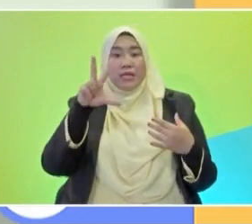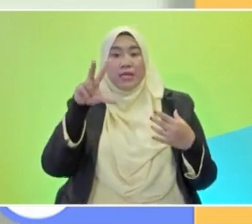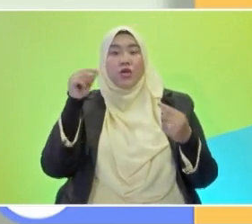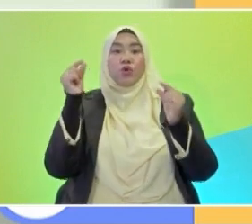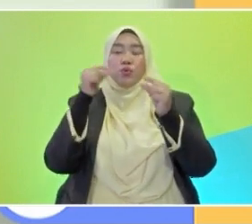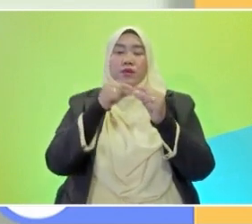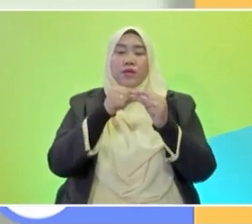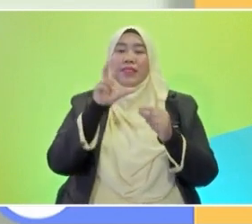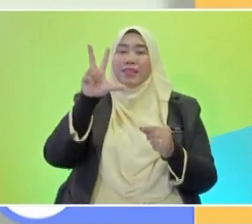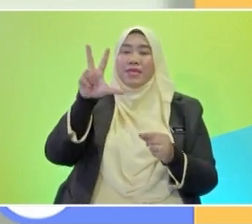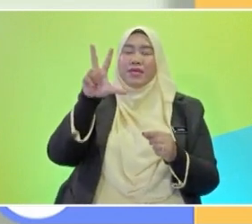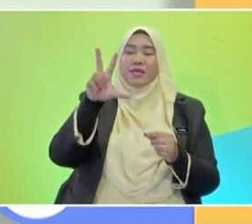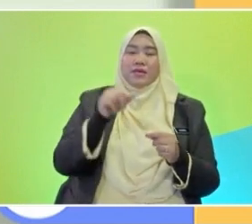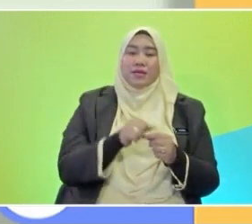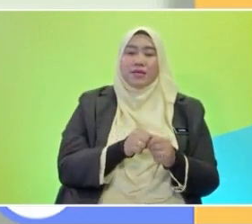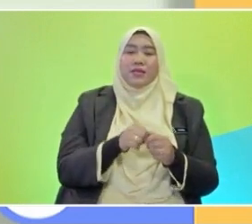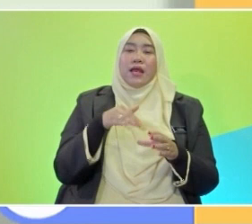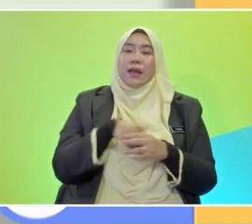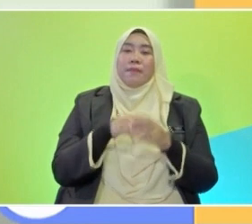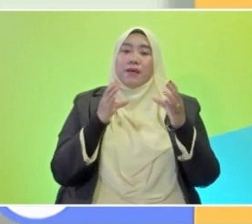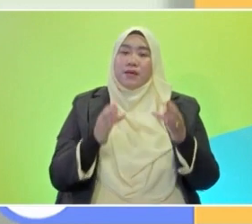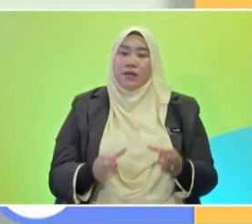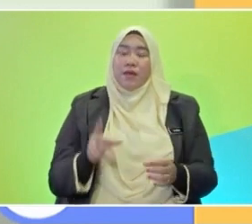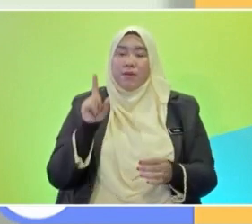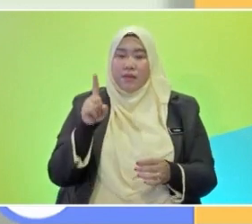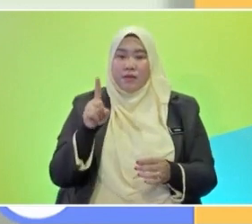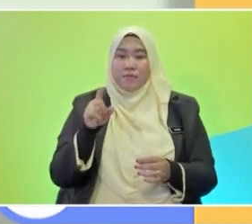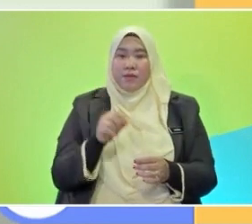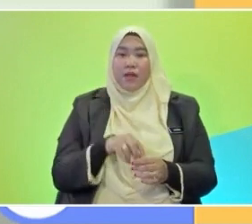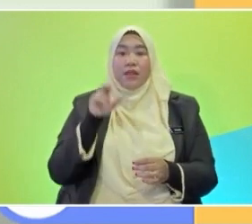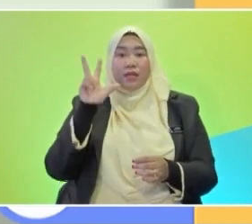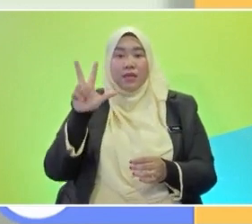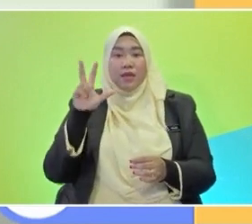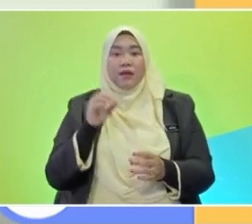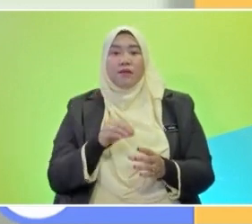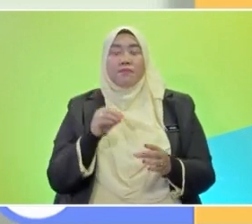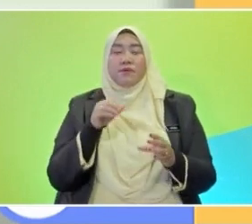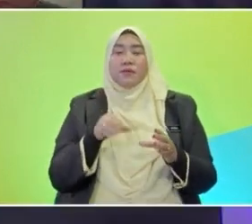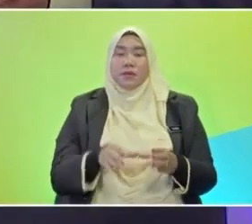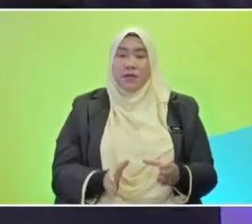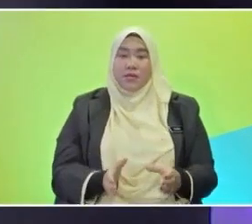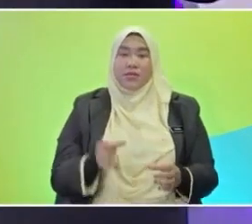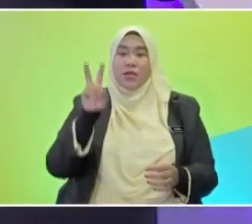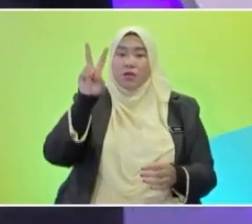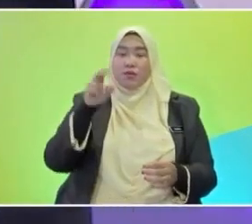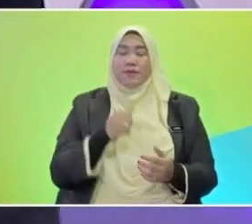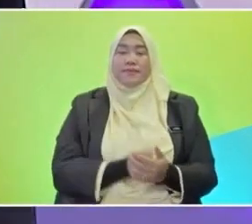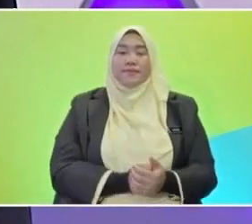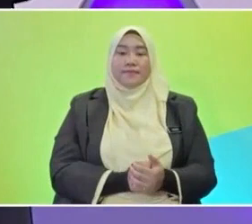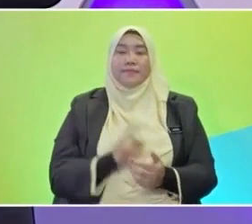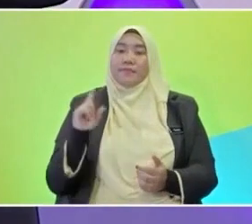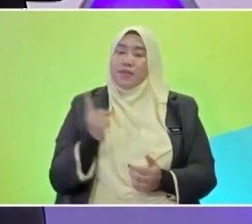tiga ke dalam bekas yang pertama dan tiga lagi dalam bekas yang kedua Jadi maksudnya di situ kita